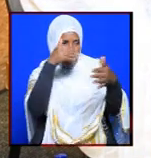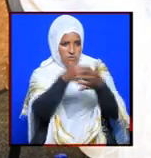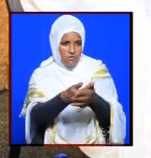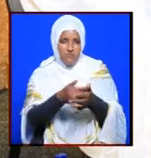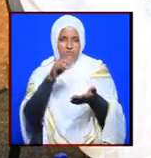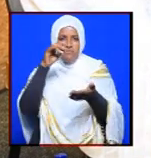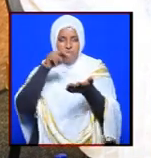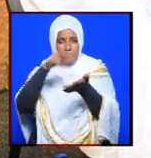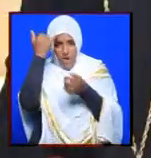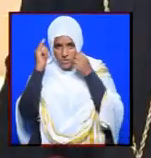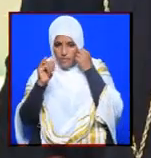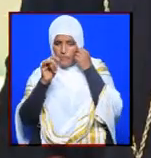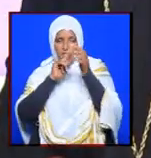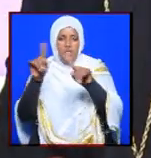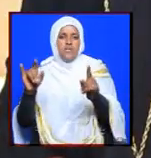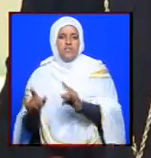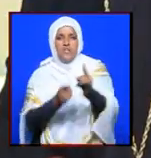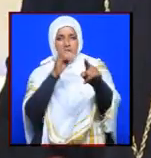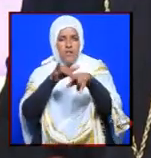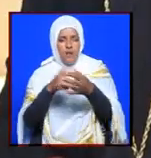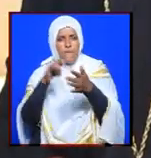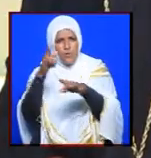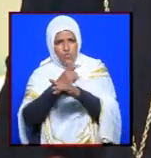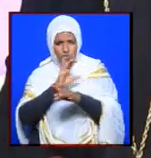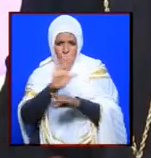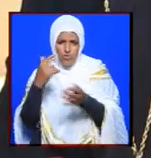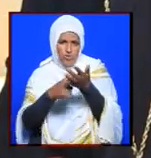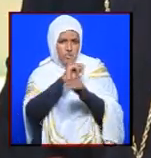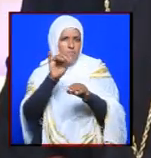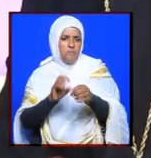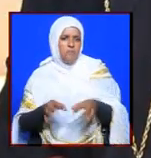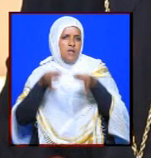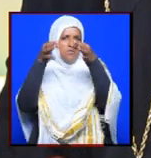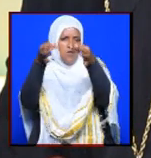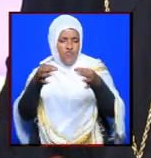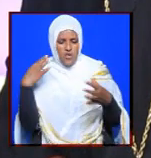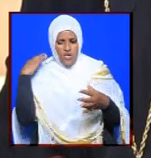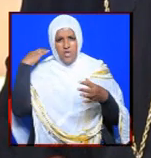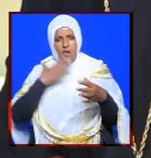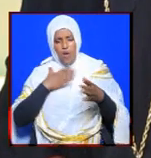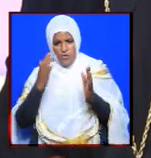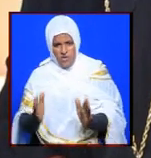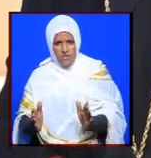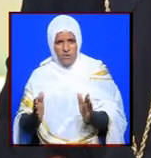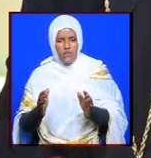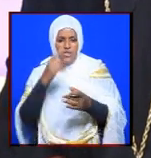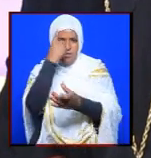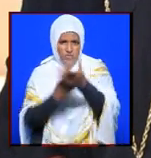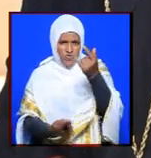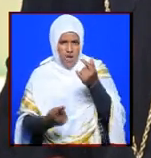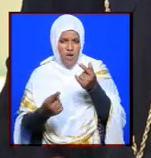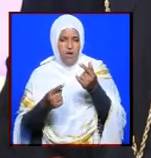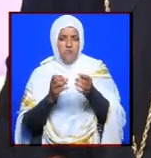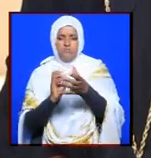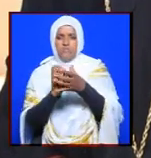ላይ ስንቃረብ ያነሳናቸው በተለይ ስልቶቻቸው ላይ መዝሙሮቻቸውም ይሄንኑ ነው የሚያስተጋቡት ማለት ነው። ግላዊነትን ለብቻ ይሄ